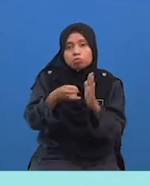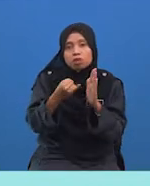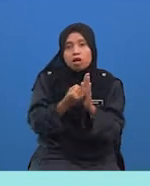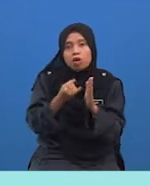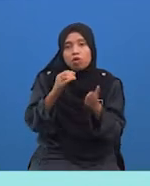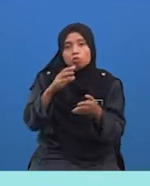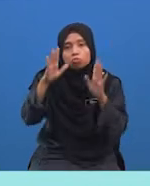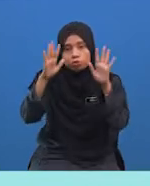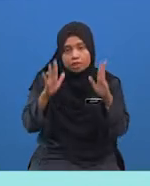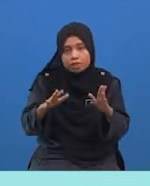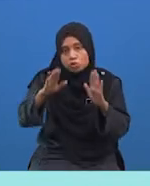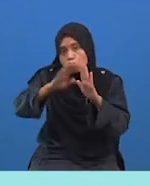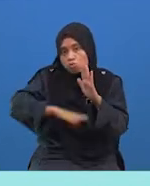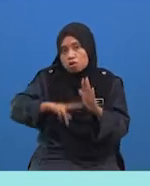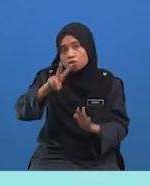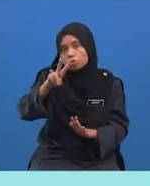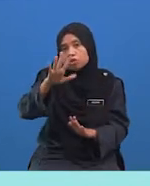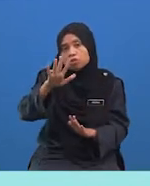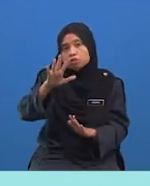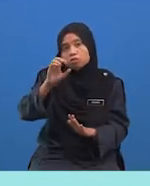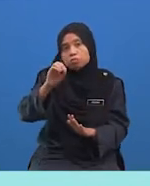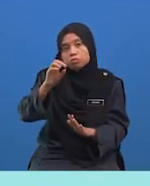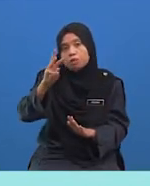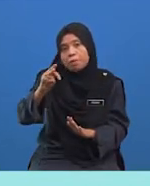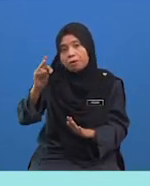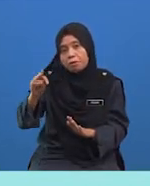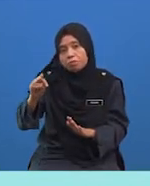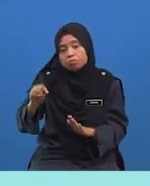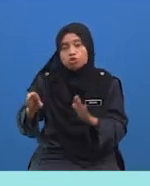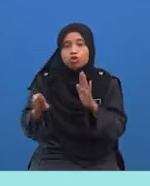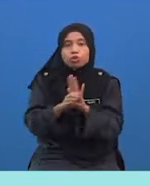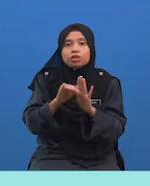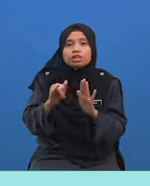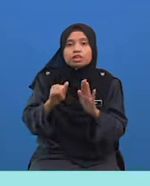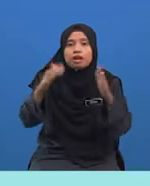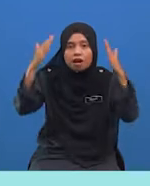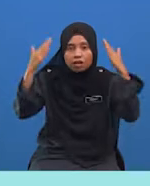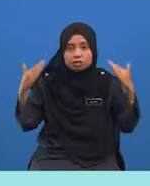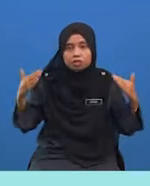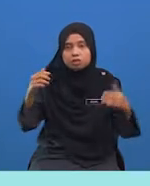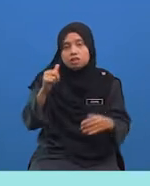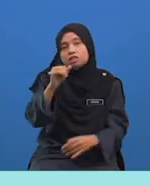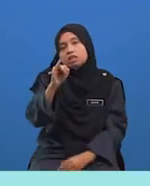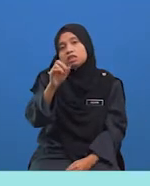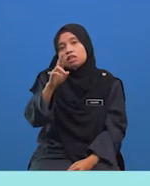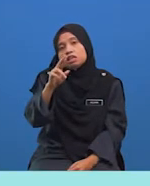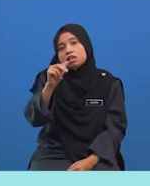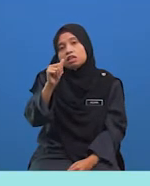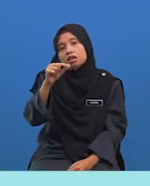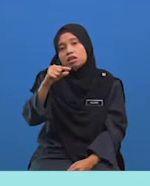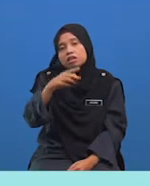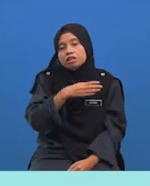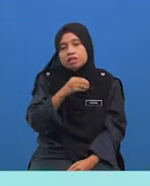hujan tahunan kurang 250 mm. Negara yang terlibat Arab Saudi, Iraq dan Oman.